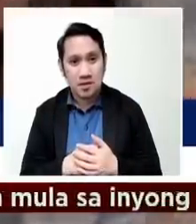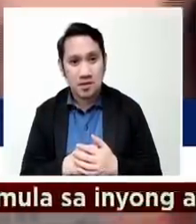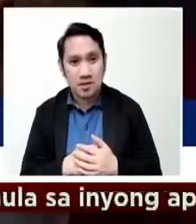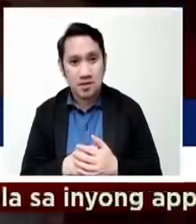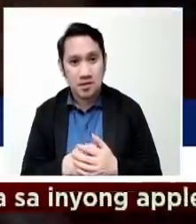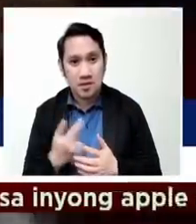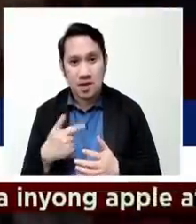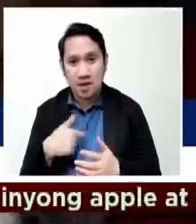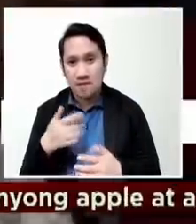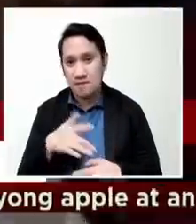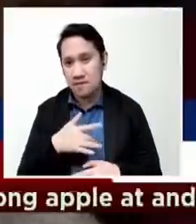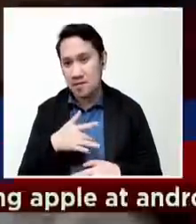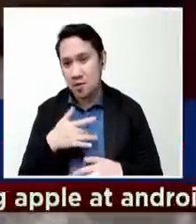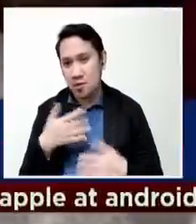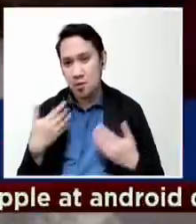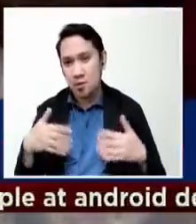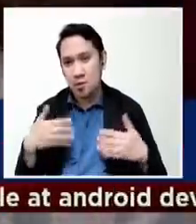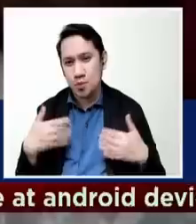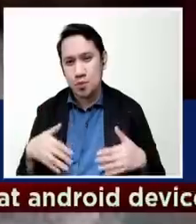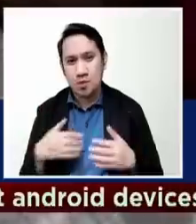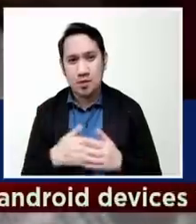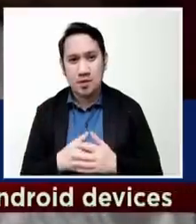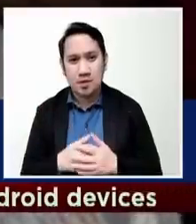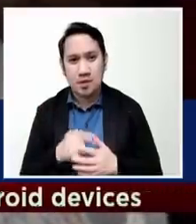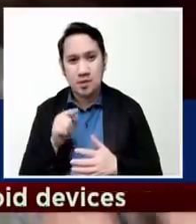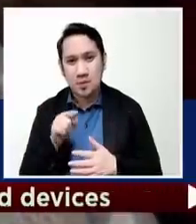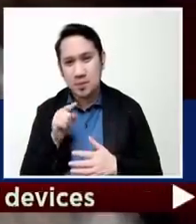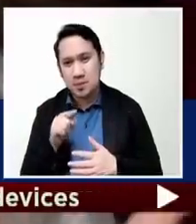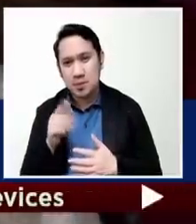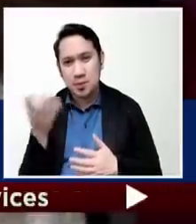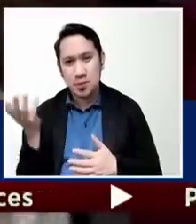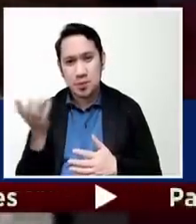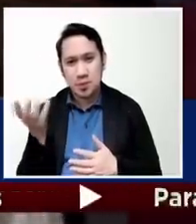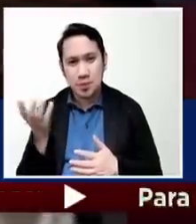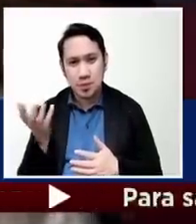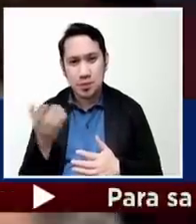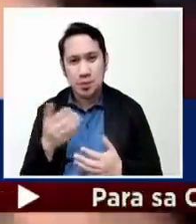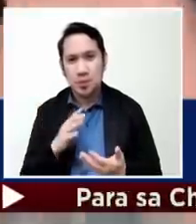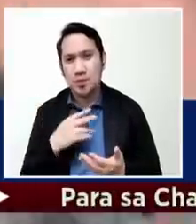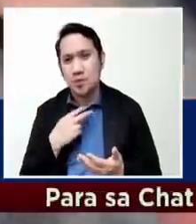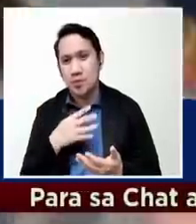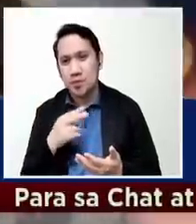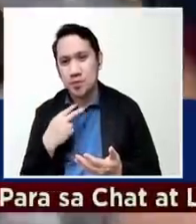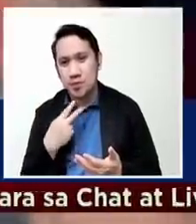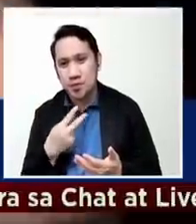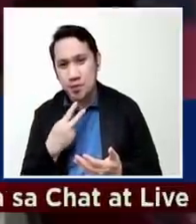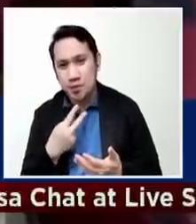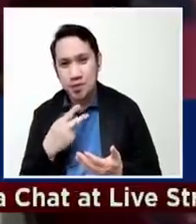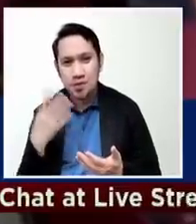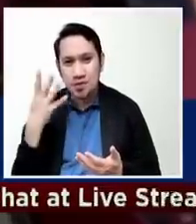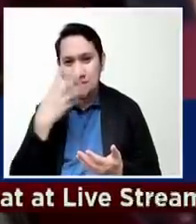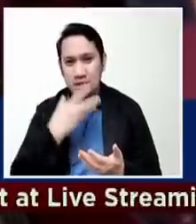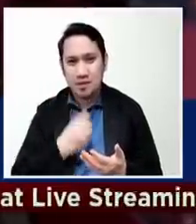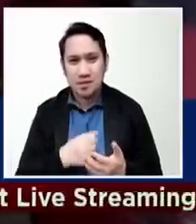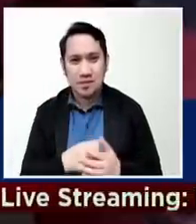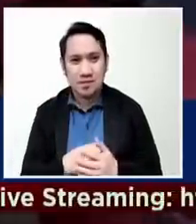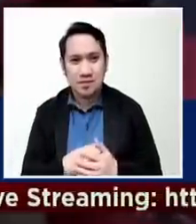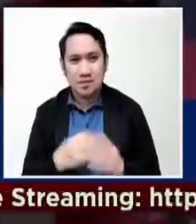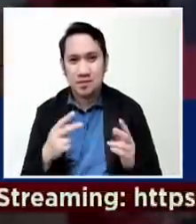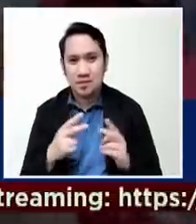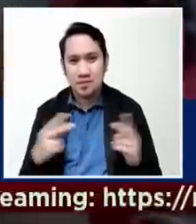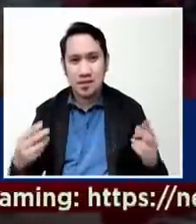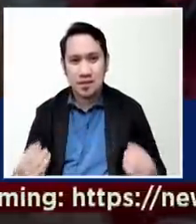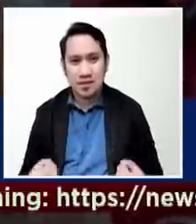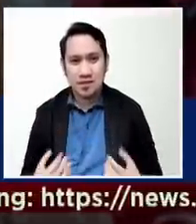high right now. He's amazing. Grabe yung boses, walang pinagbago, kundi mas gumaling. Inspired.